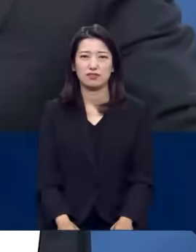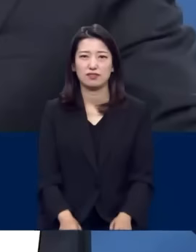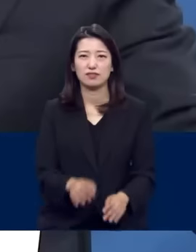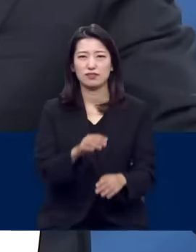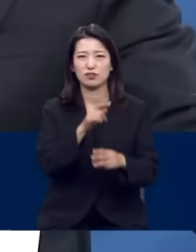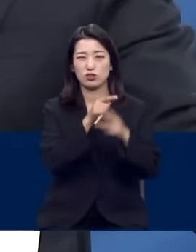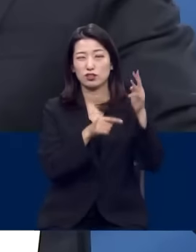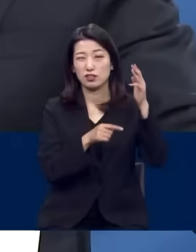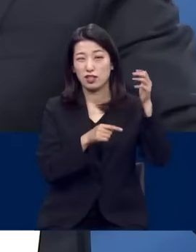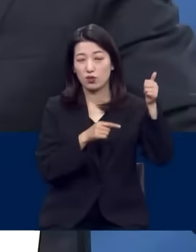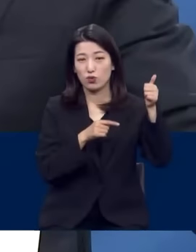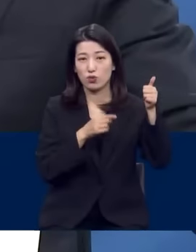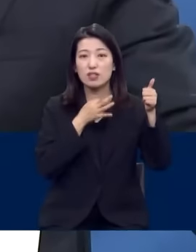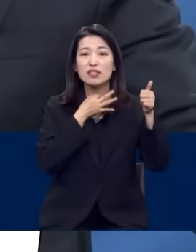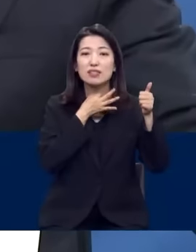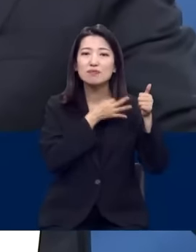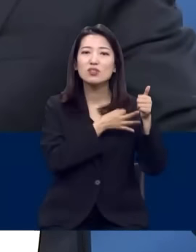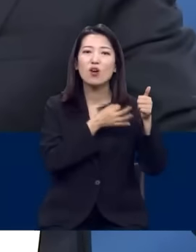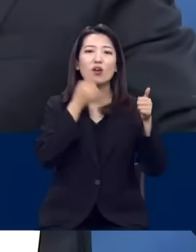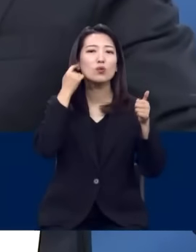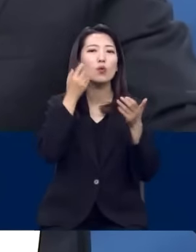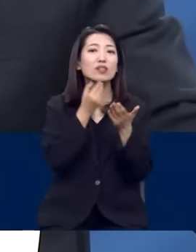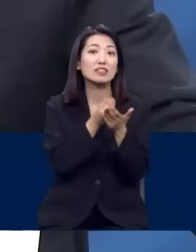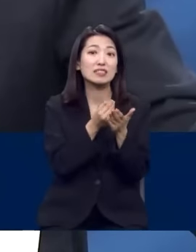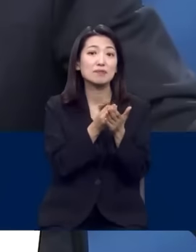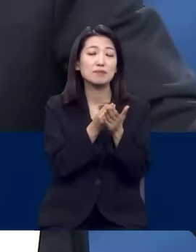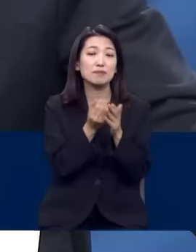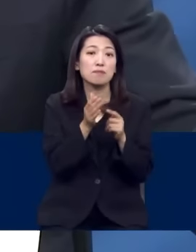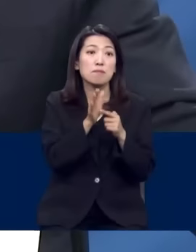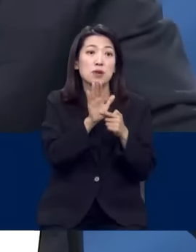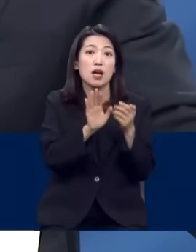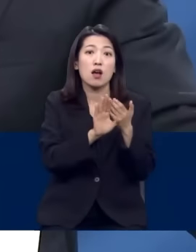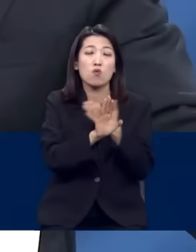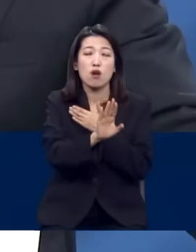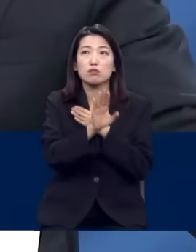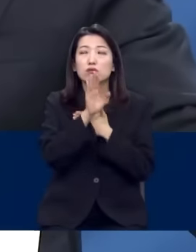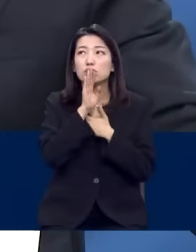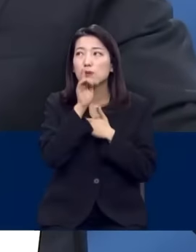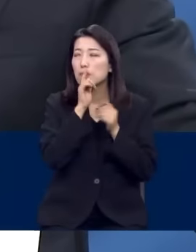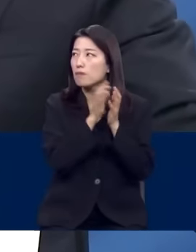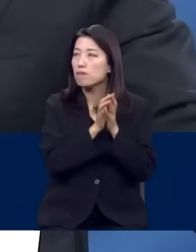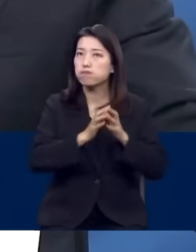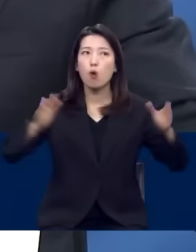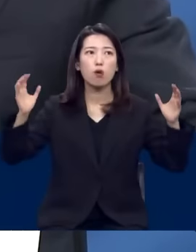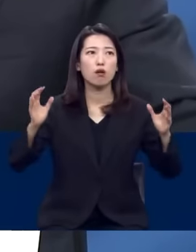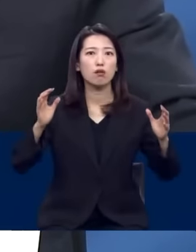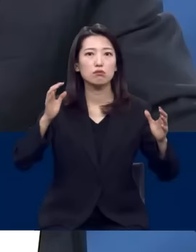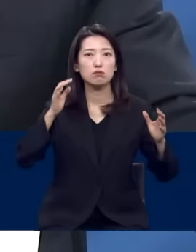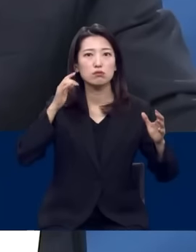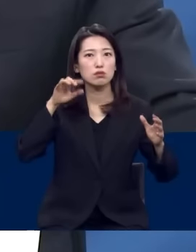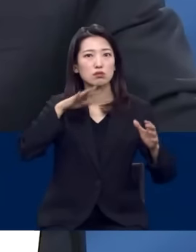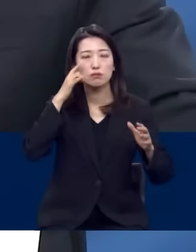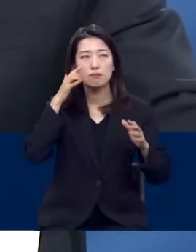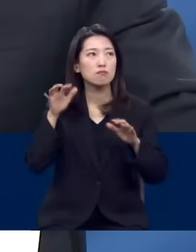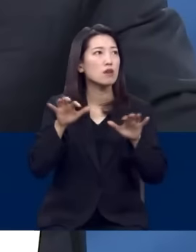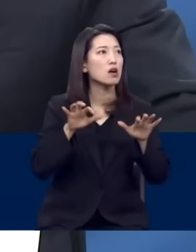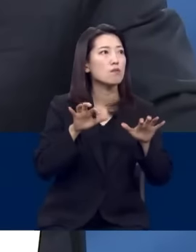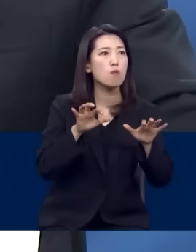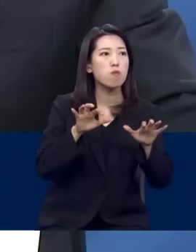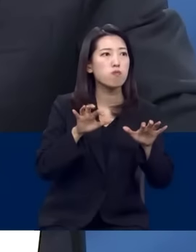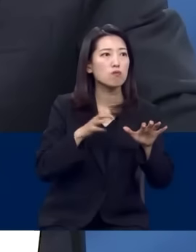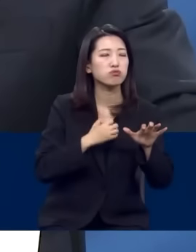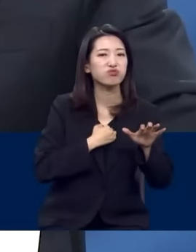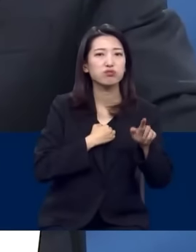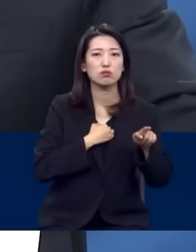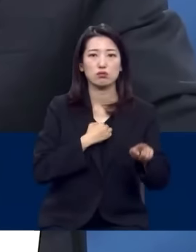나온 다부터 이게 일파만파 쪽 얘기가 이제 증폭됐던 말이에요 5월 9일 날 그 얘기가 나왔다는 이 보도가 나온 다음부터 여기에 지금